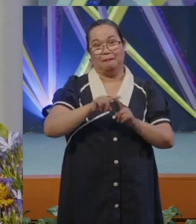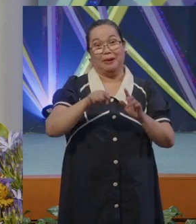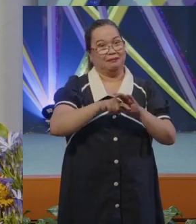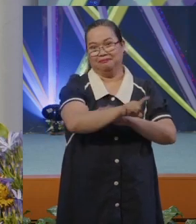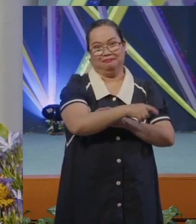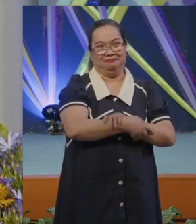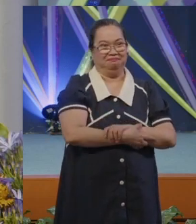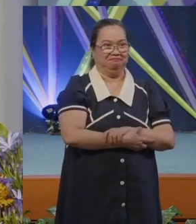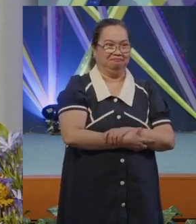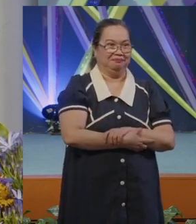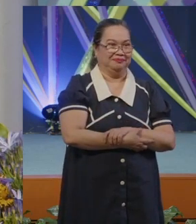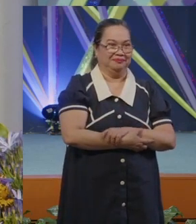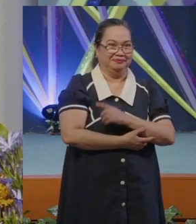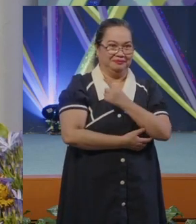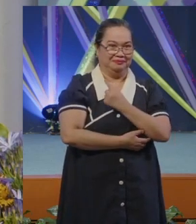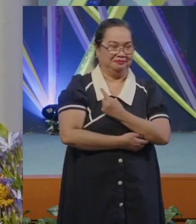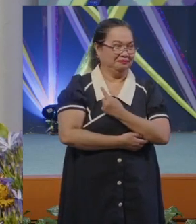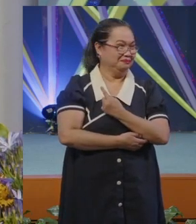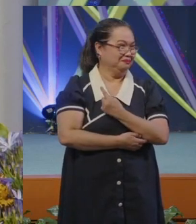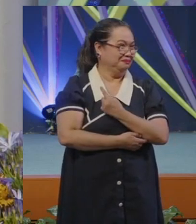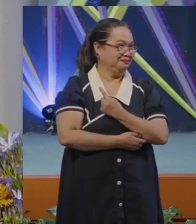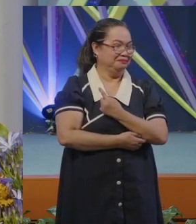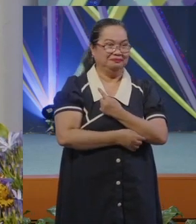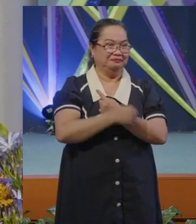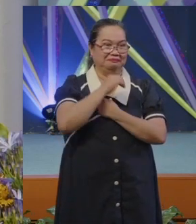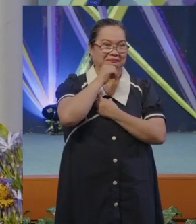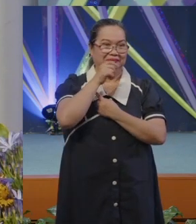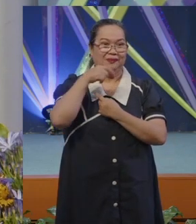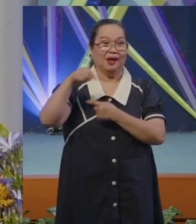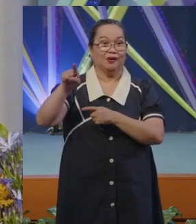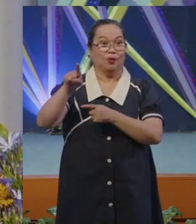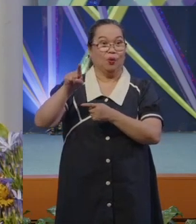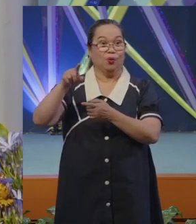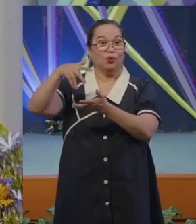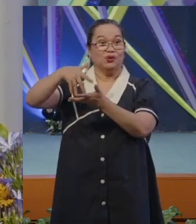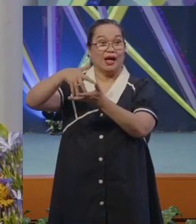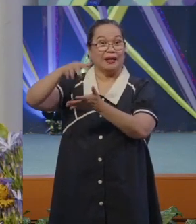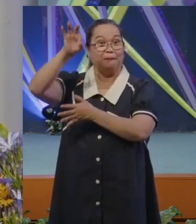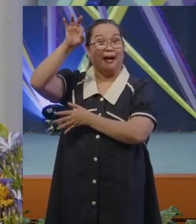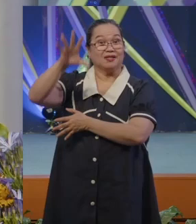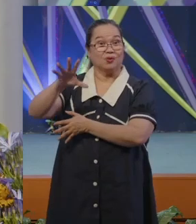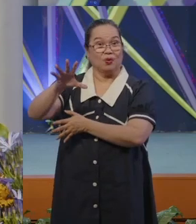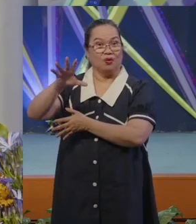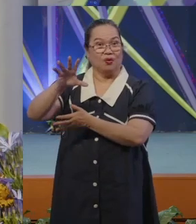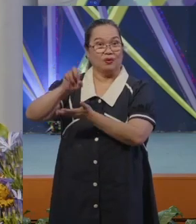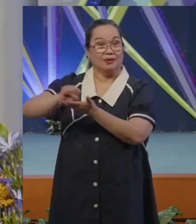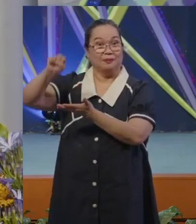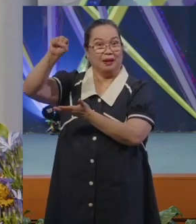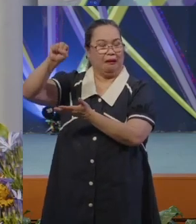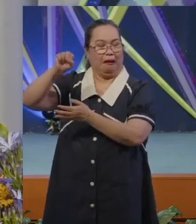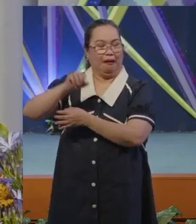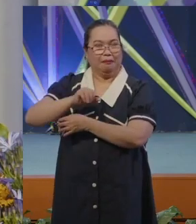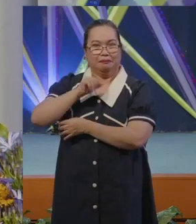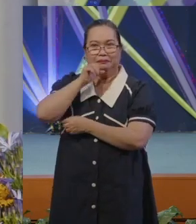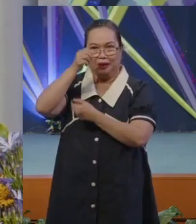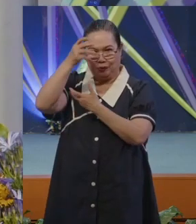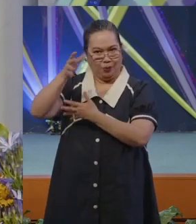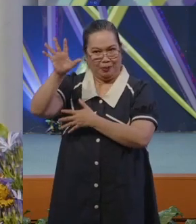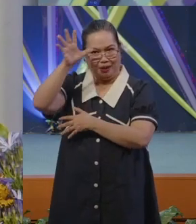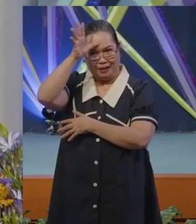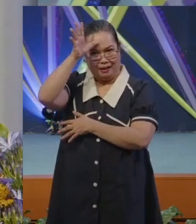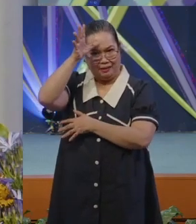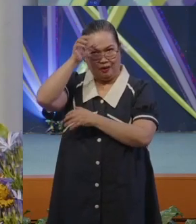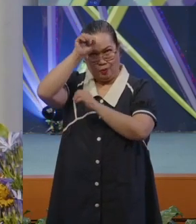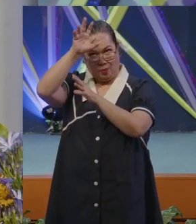Pero iniwasan ko po. Hindi po ako nagpunta sa seminaryo, hindi po ako sumunod sa yapak ng aking tatay, ng